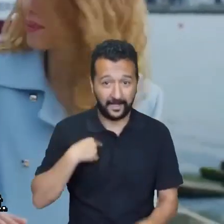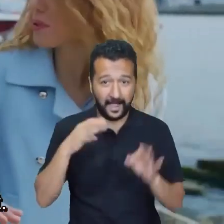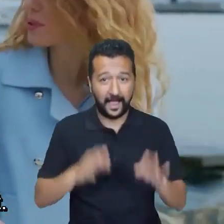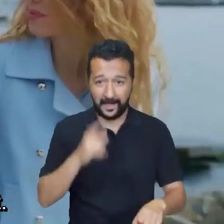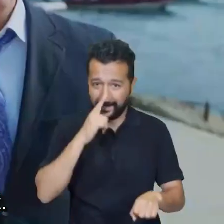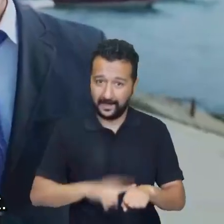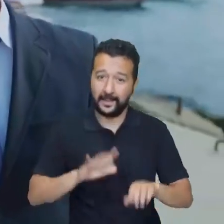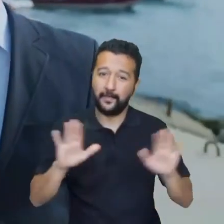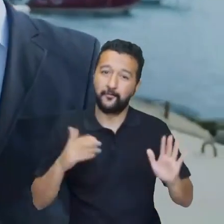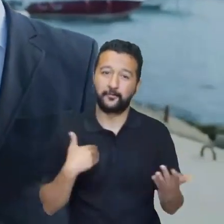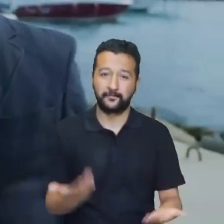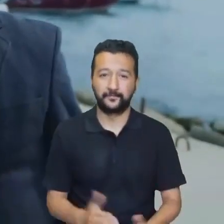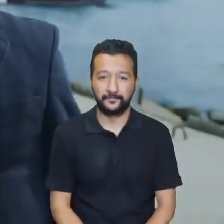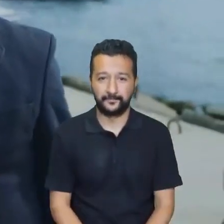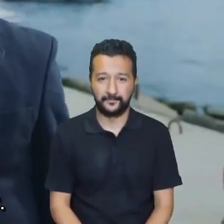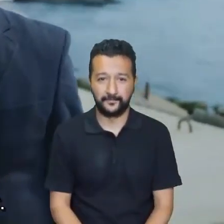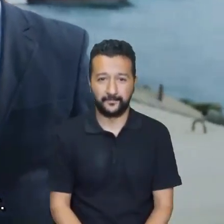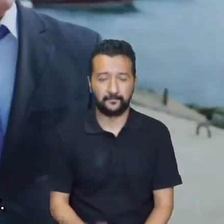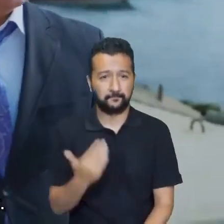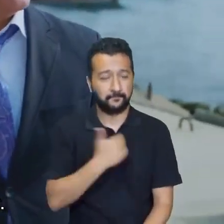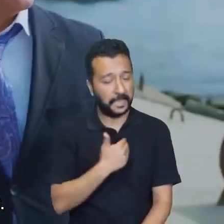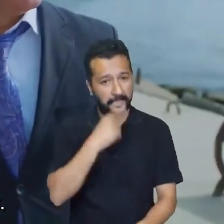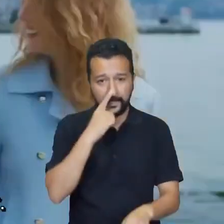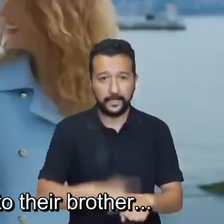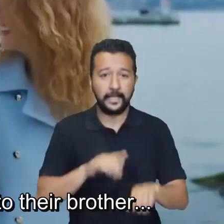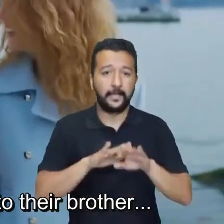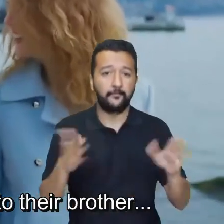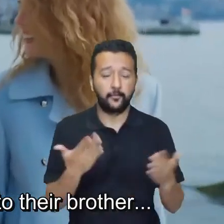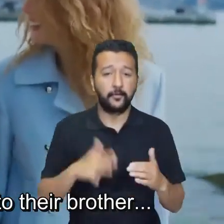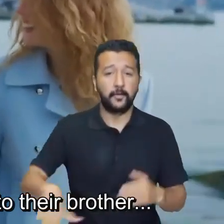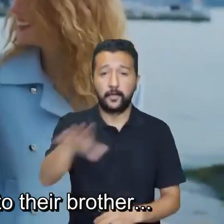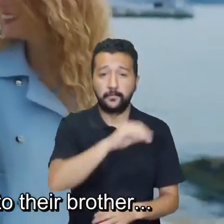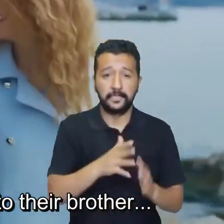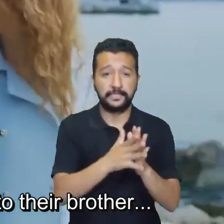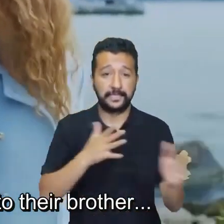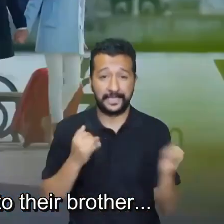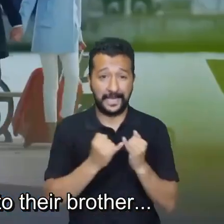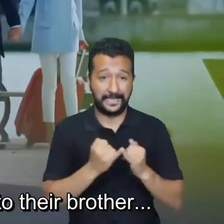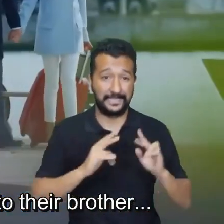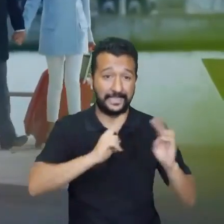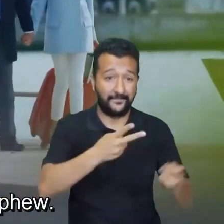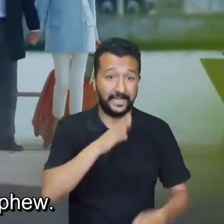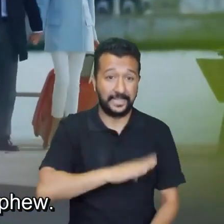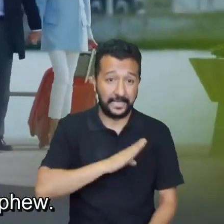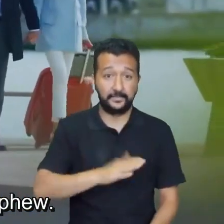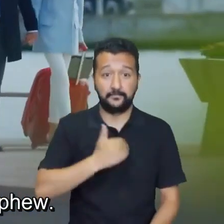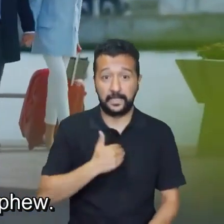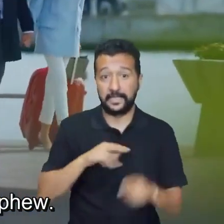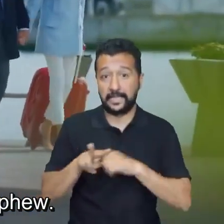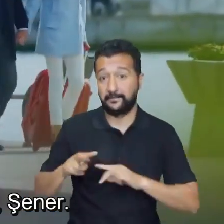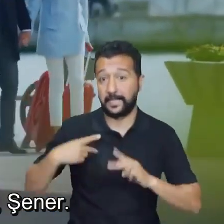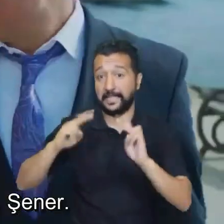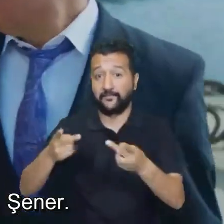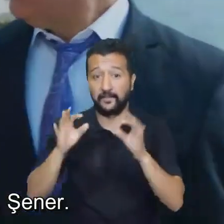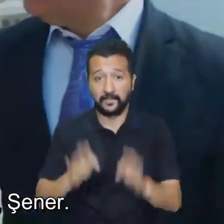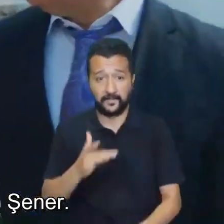Hala inanamıyorum. Ya ben de inanamıyorum. Millet sırayı kardeşine devredince dertlenir. Ben yeğenime